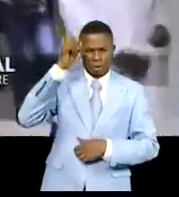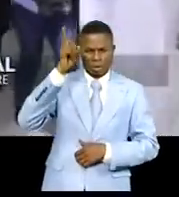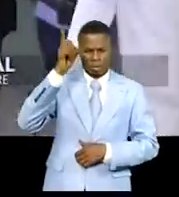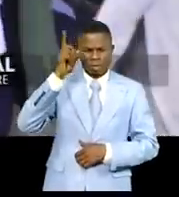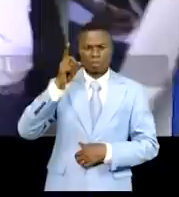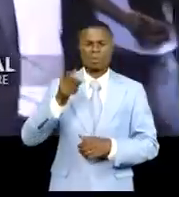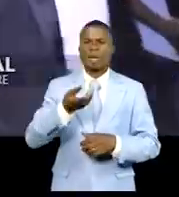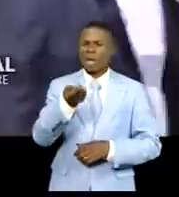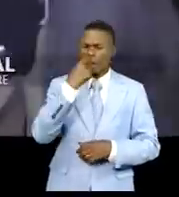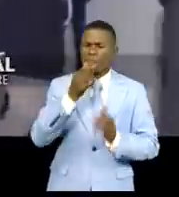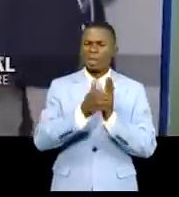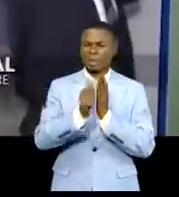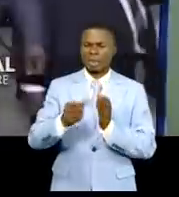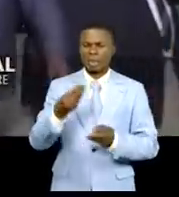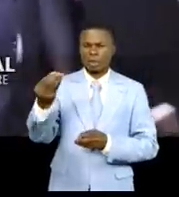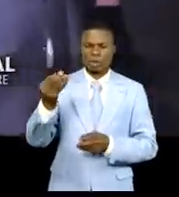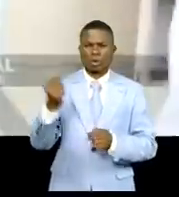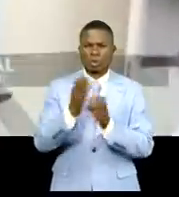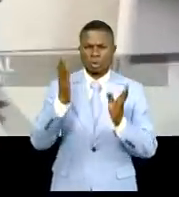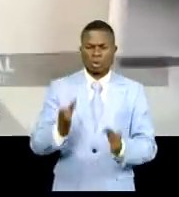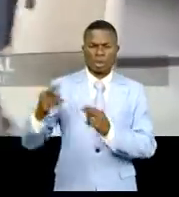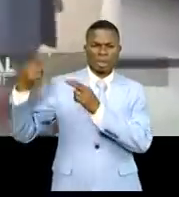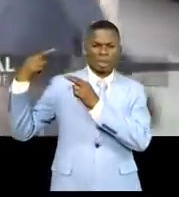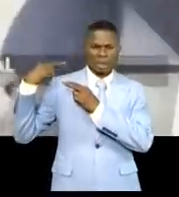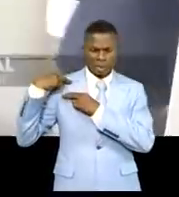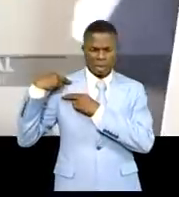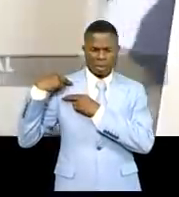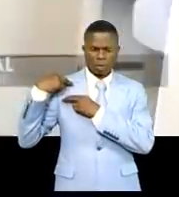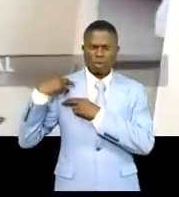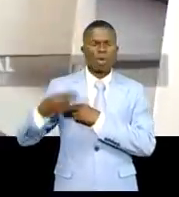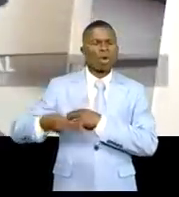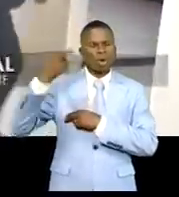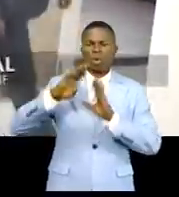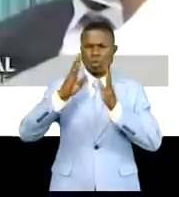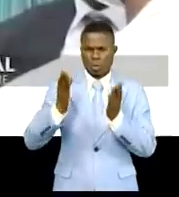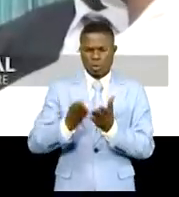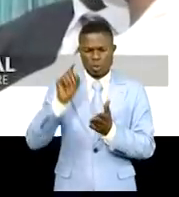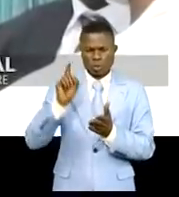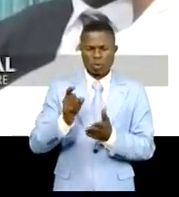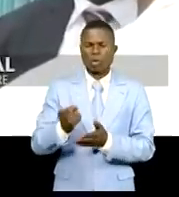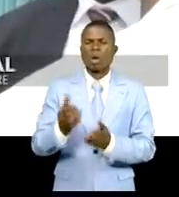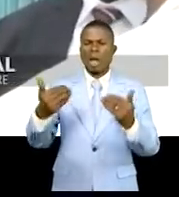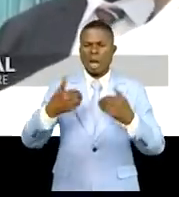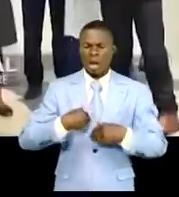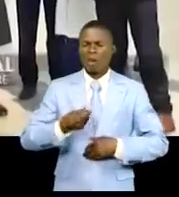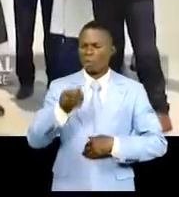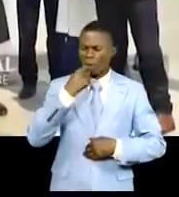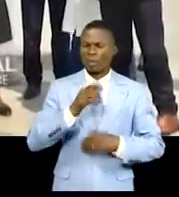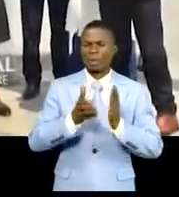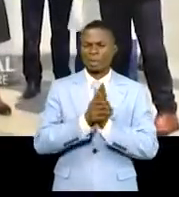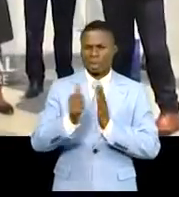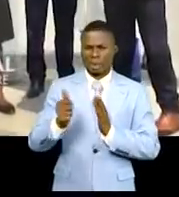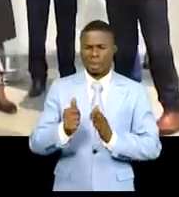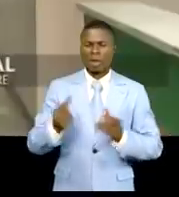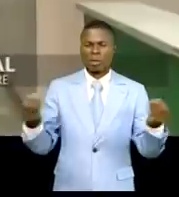qualité garantis au personnel. Tout responsable à quelque niveau que ce soit doit en faire un devoir parce que le président de la République,